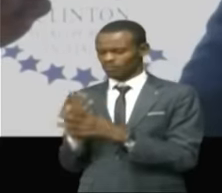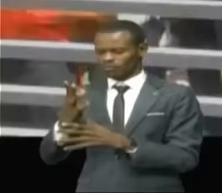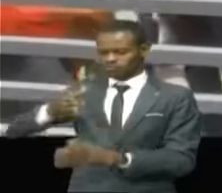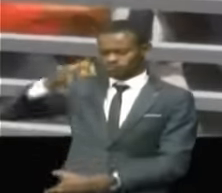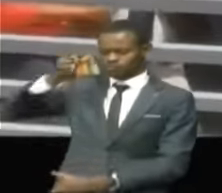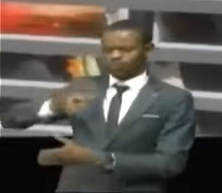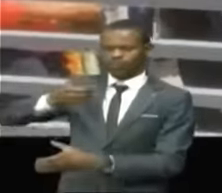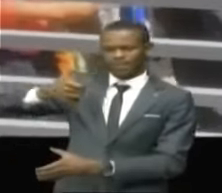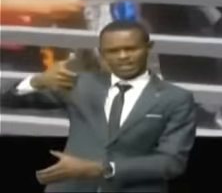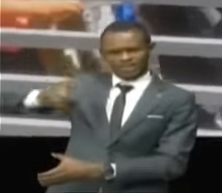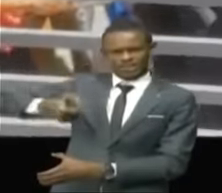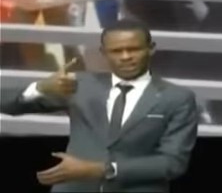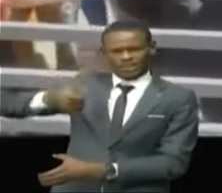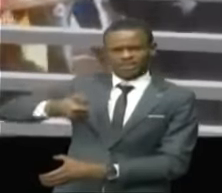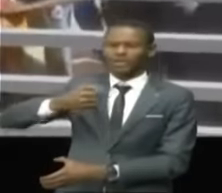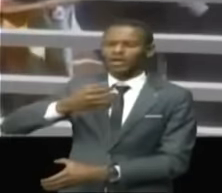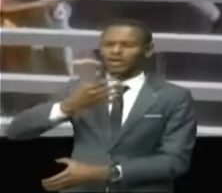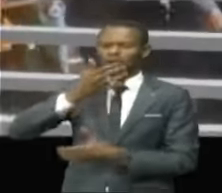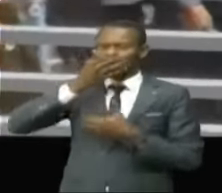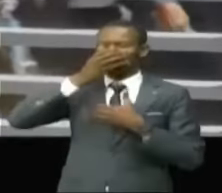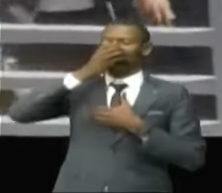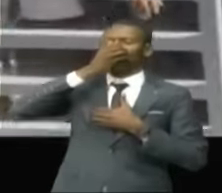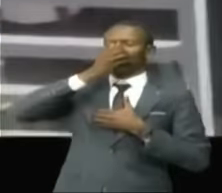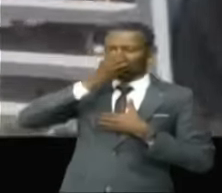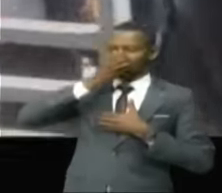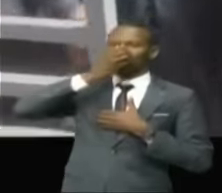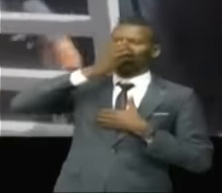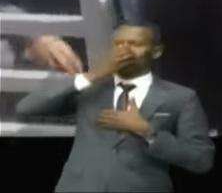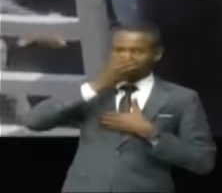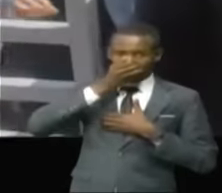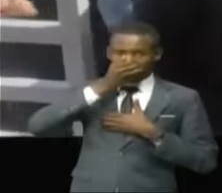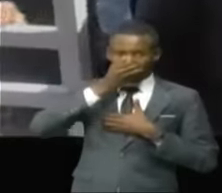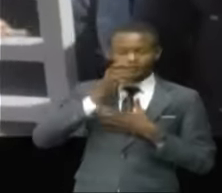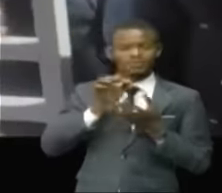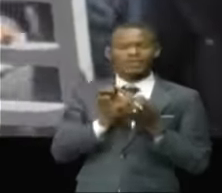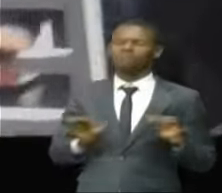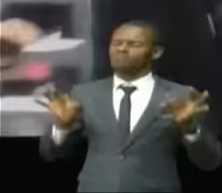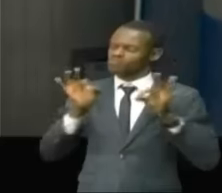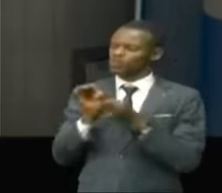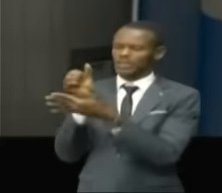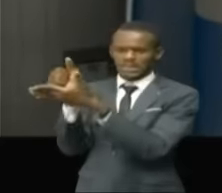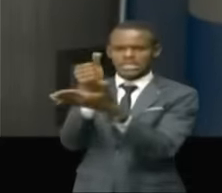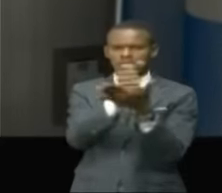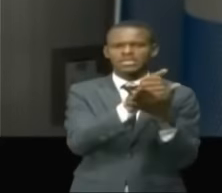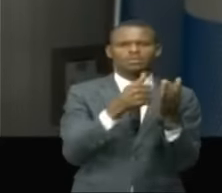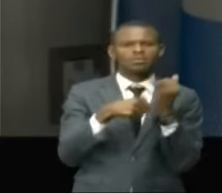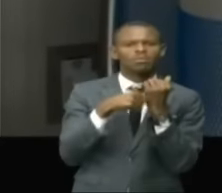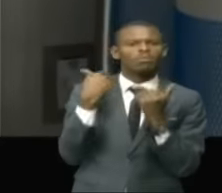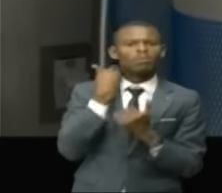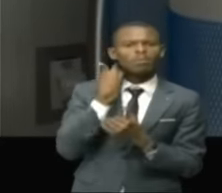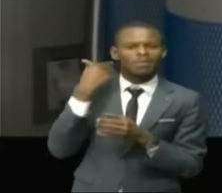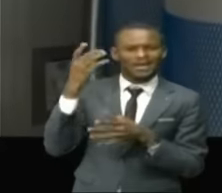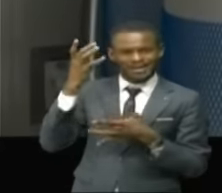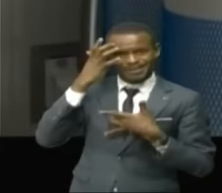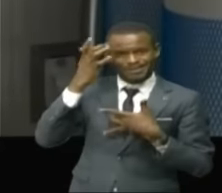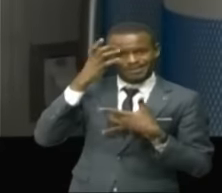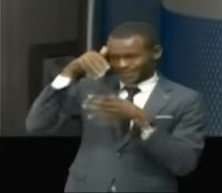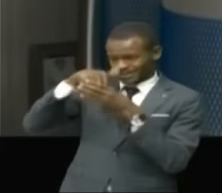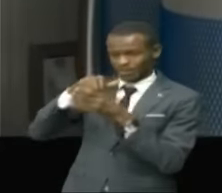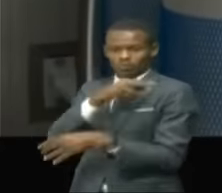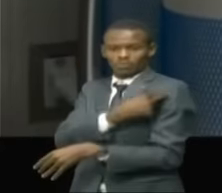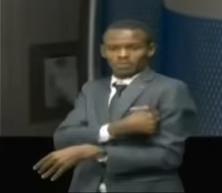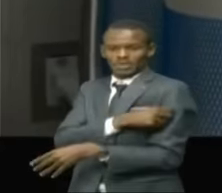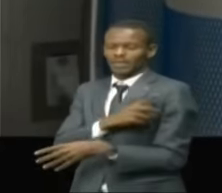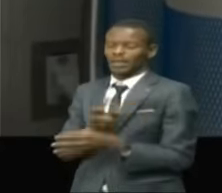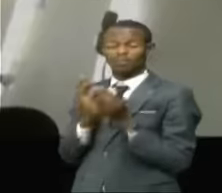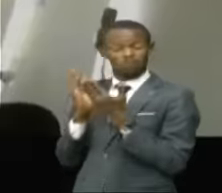à améliorer la prise en charge des patients dont la pathologie nécessite un oxygène médical. Je voudrais donc prier la population tout entière du Kasaï-Oriental